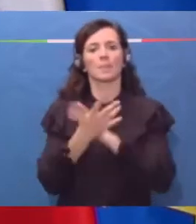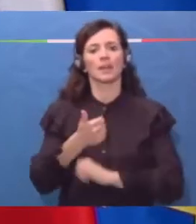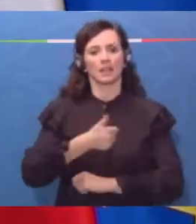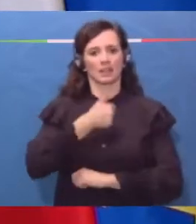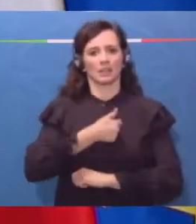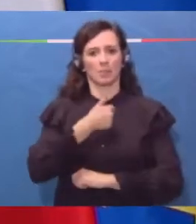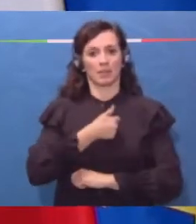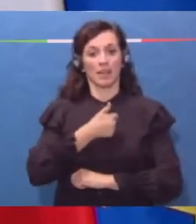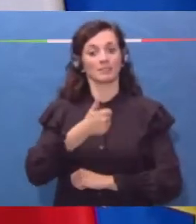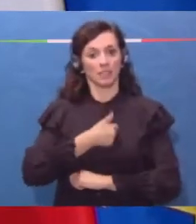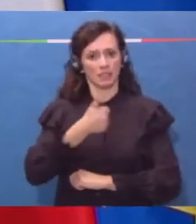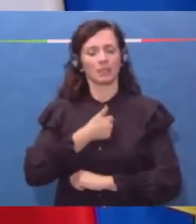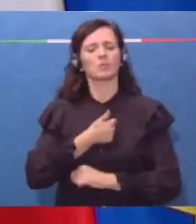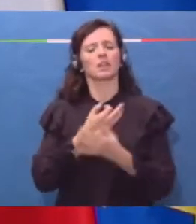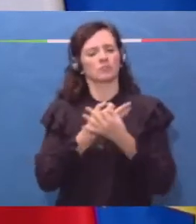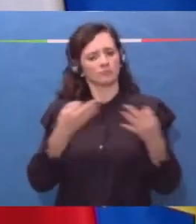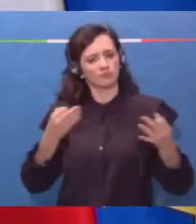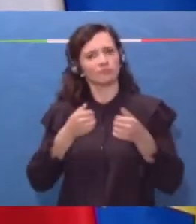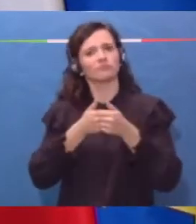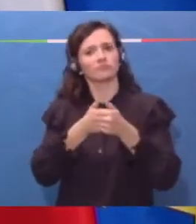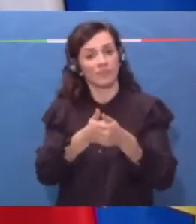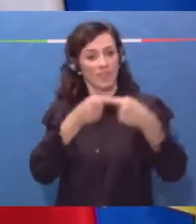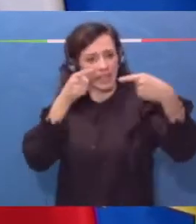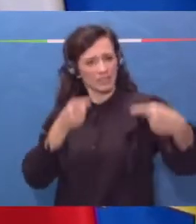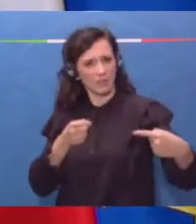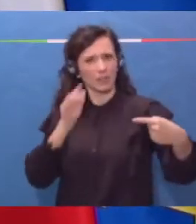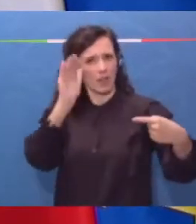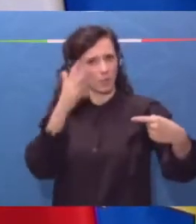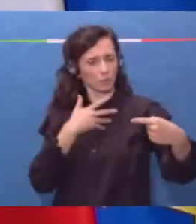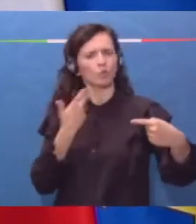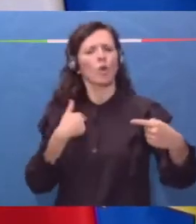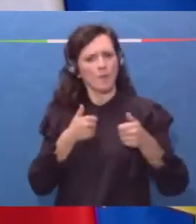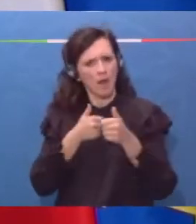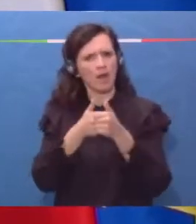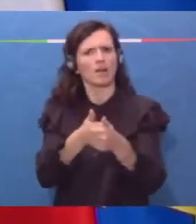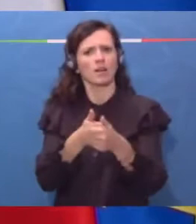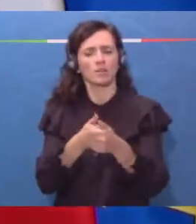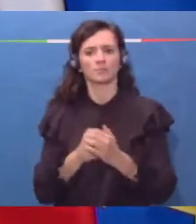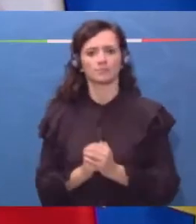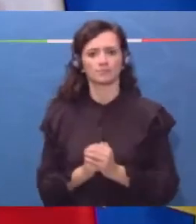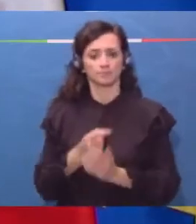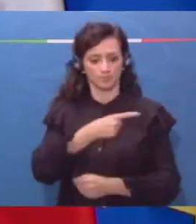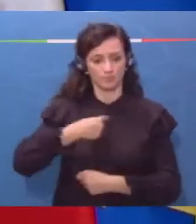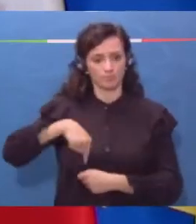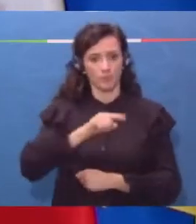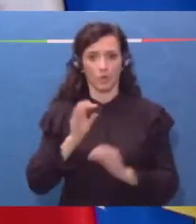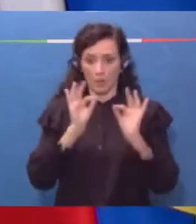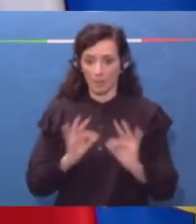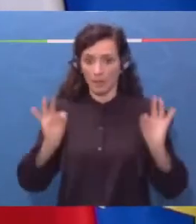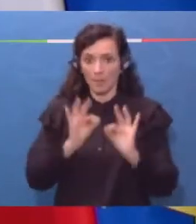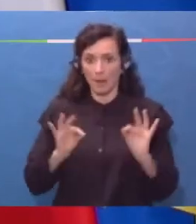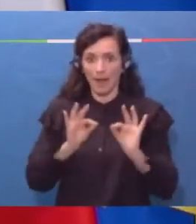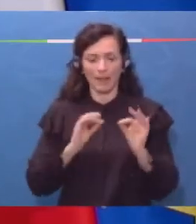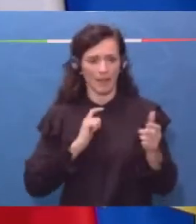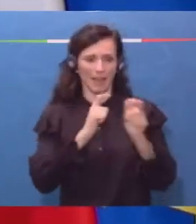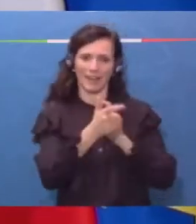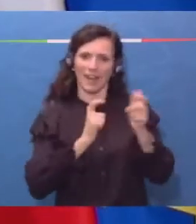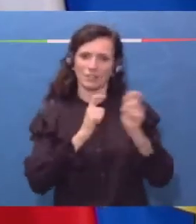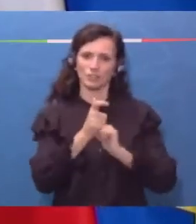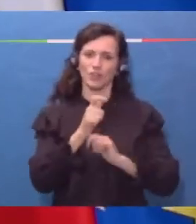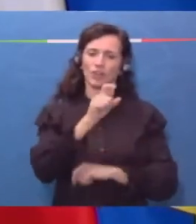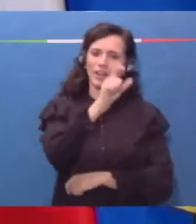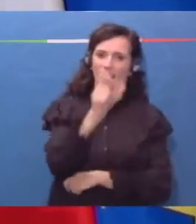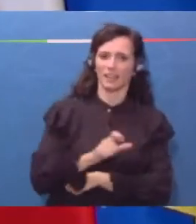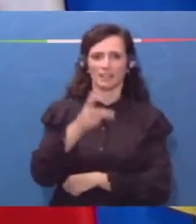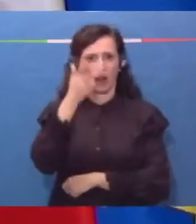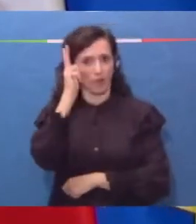in modo coerente con le sfide di domani. E ciò che stiamo costruendo nella relazione italo-francese